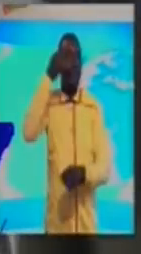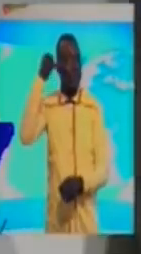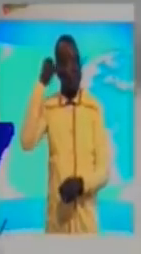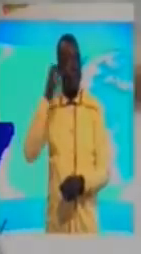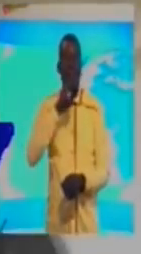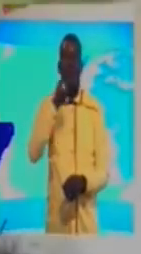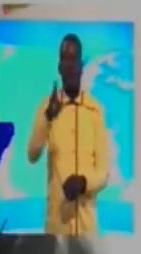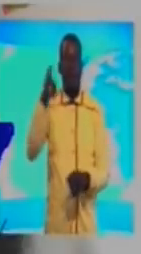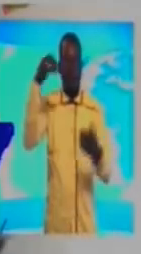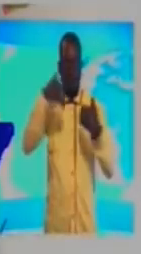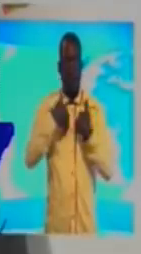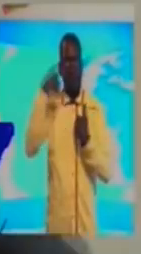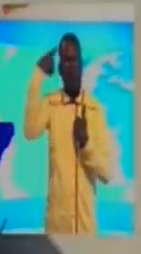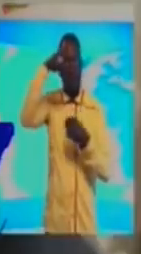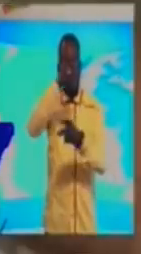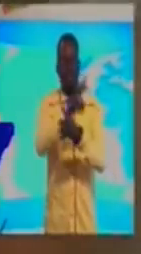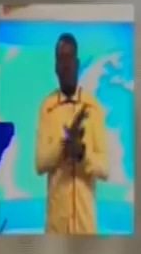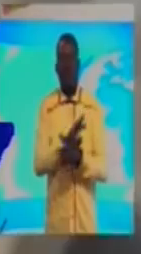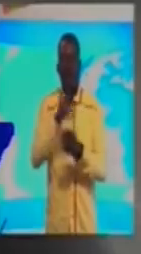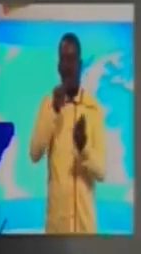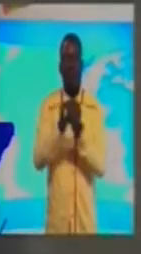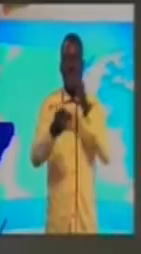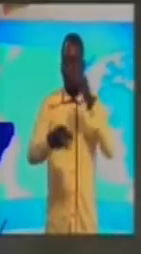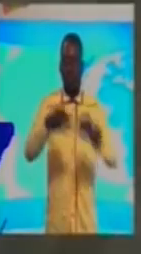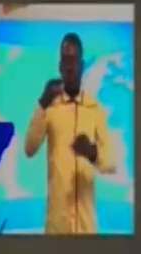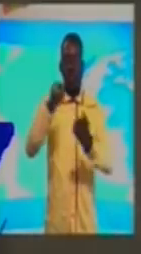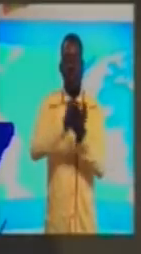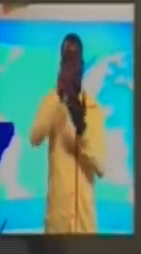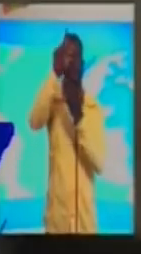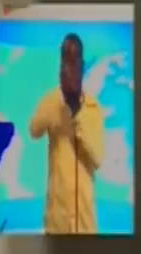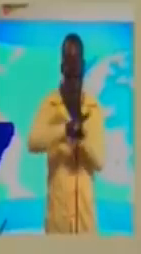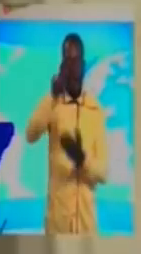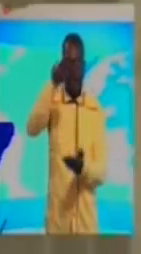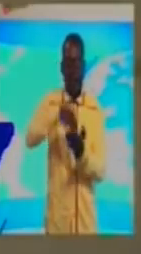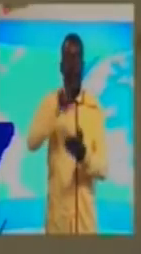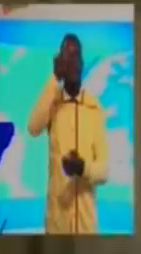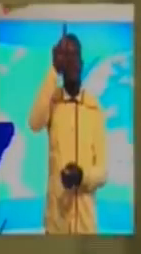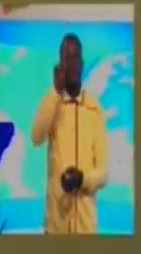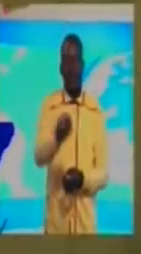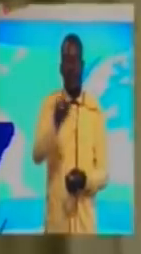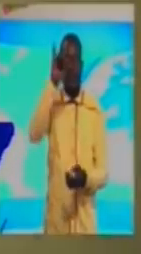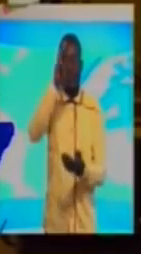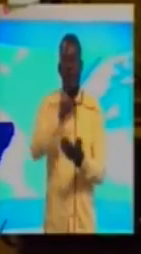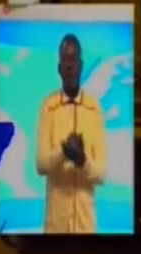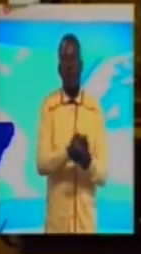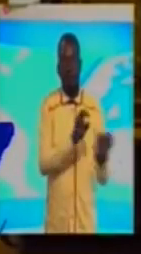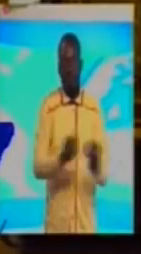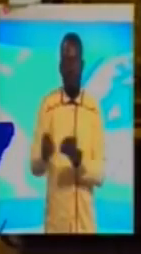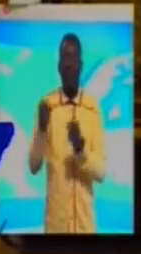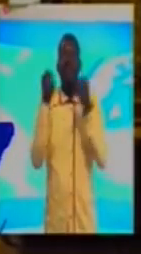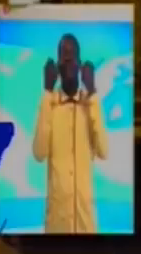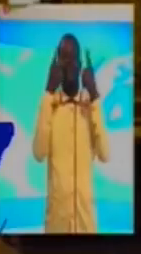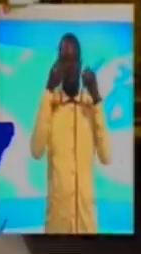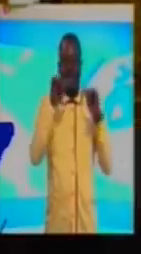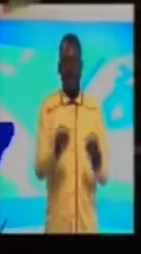était assigné à résidence en attendant son procès en avril 2020. Les circonstances de cette fuite surprise restent encore